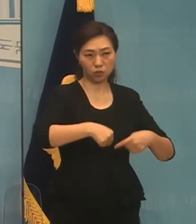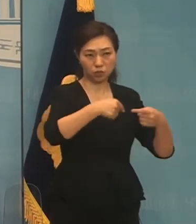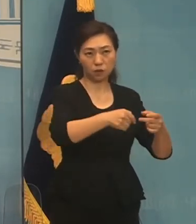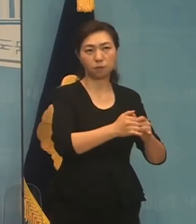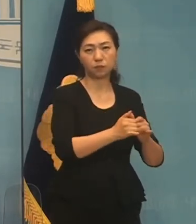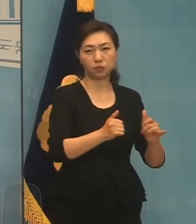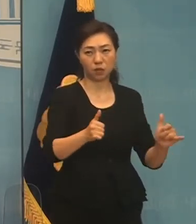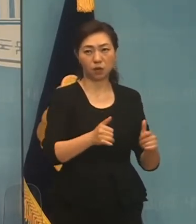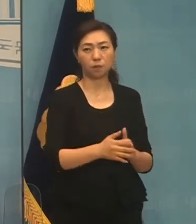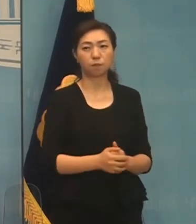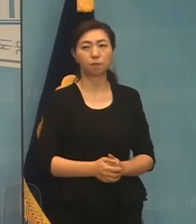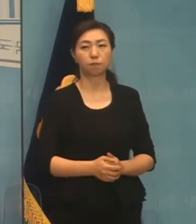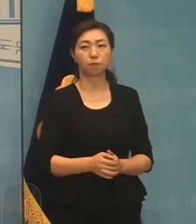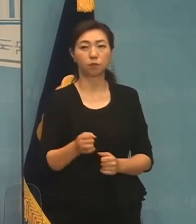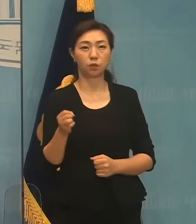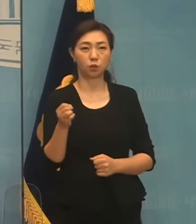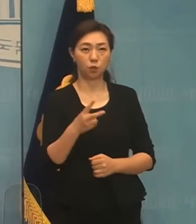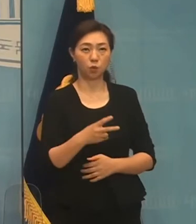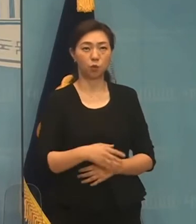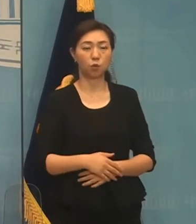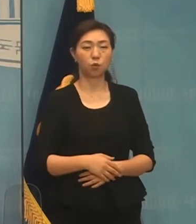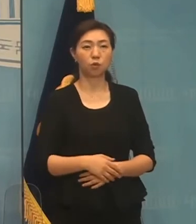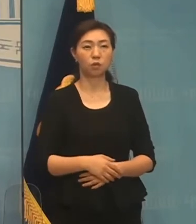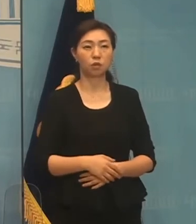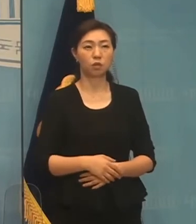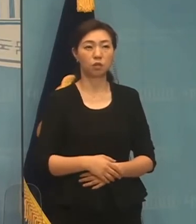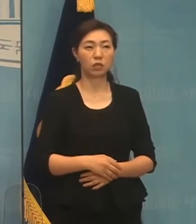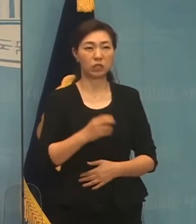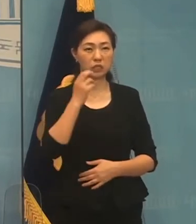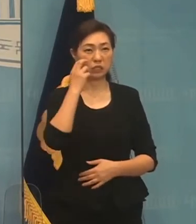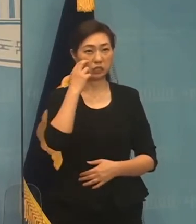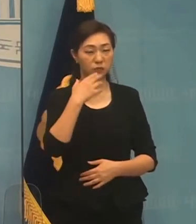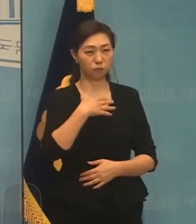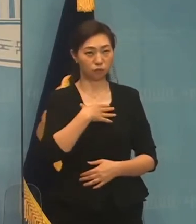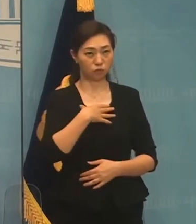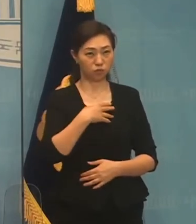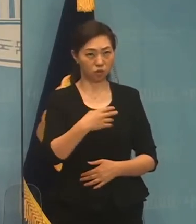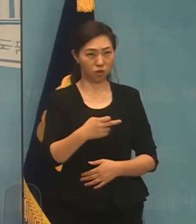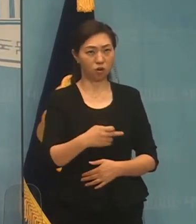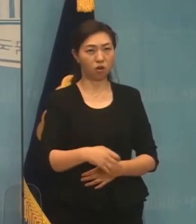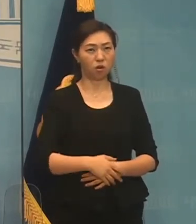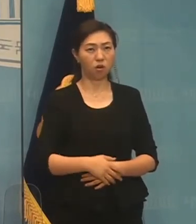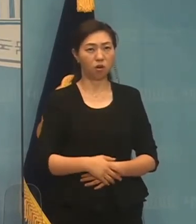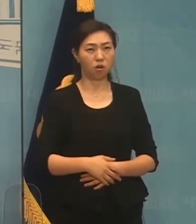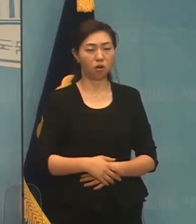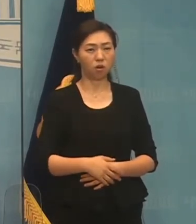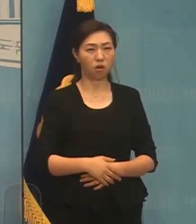의도적인 부정 식품 생산자,